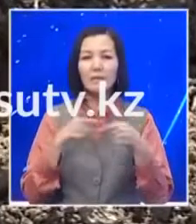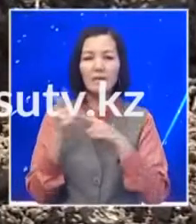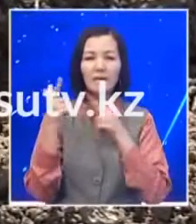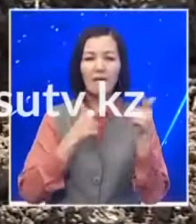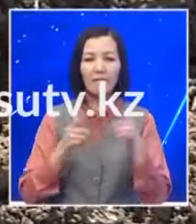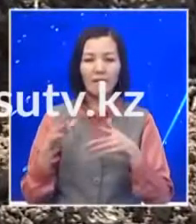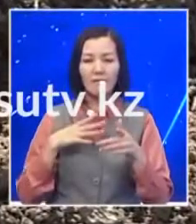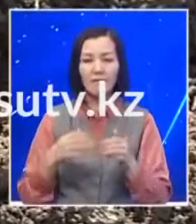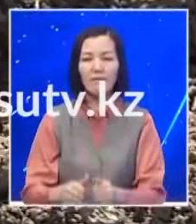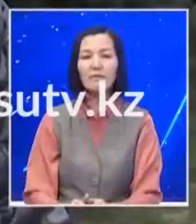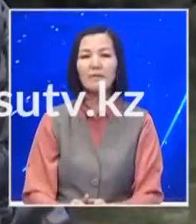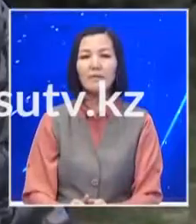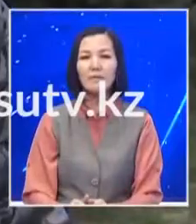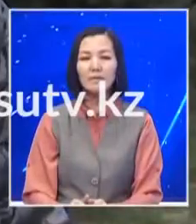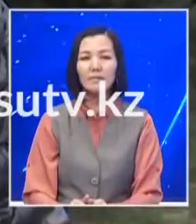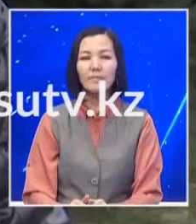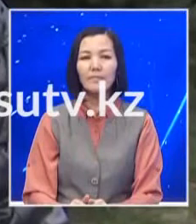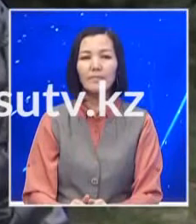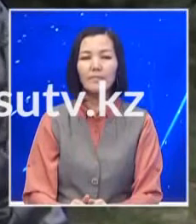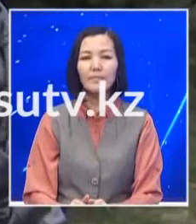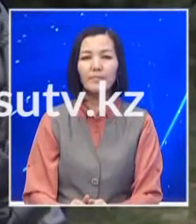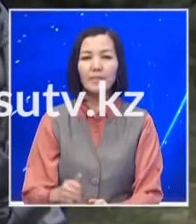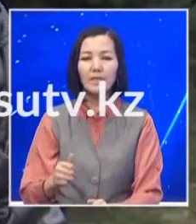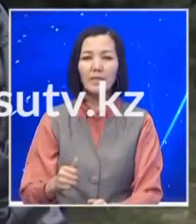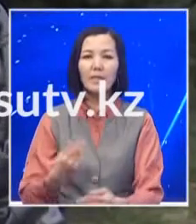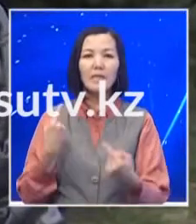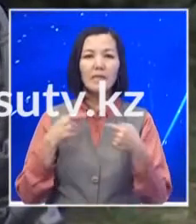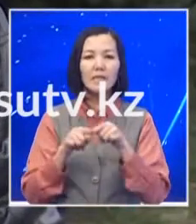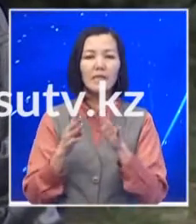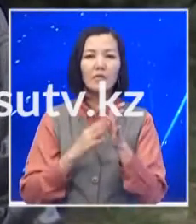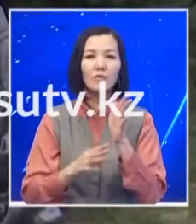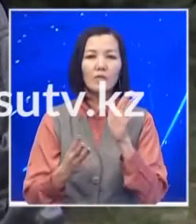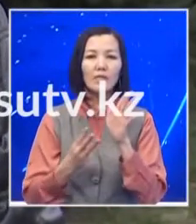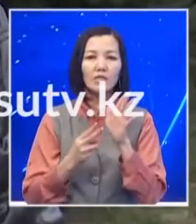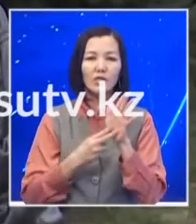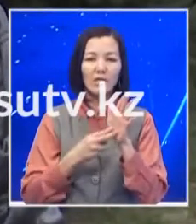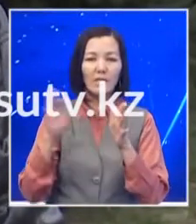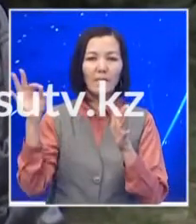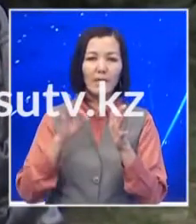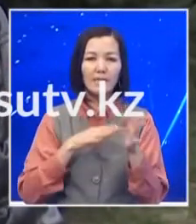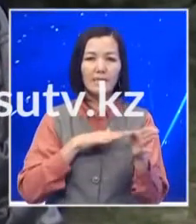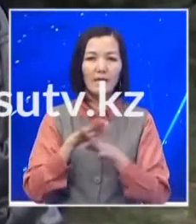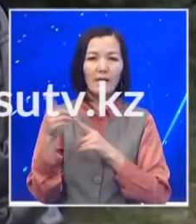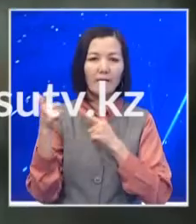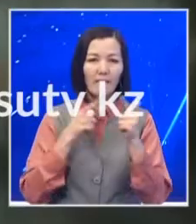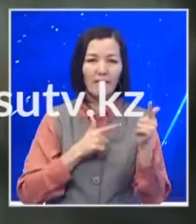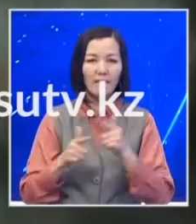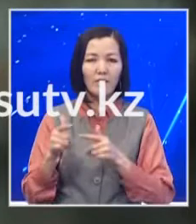сай дейді мамандар. Дала жұмыстарына қатысатын техникалардың барлығы 97%-ға дайын. Күнделікті мониторинг